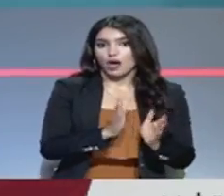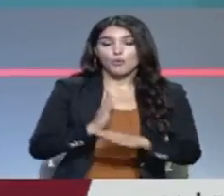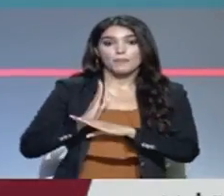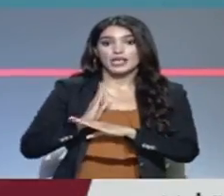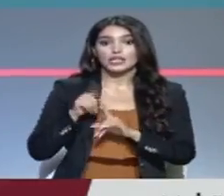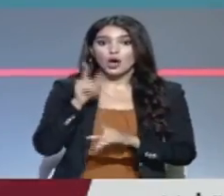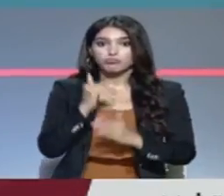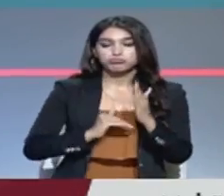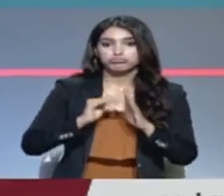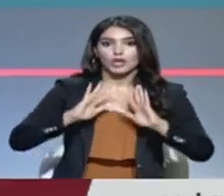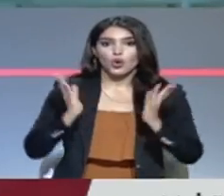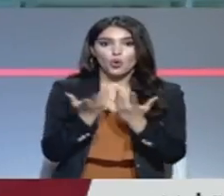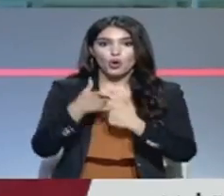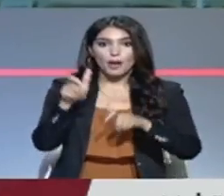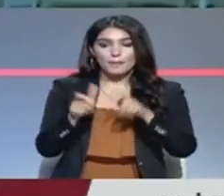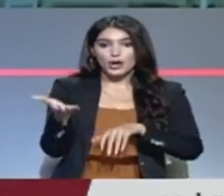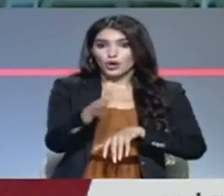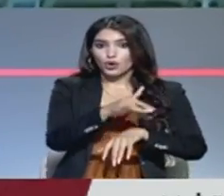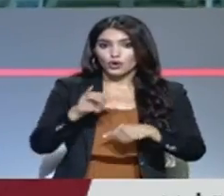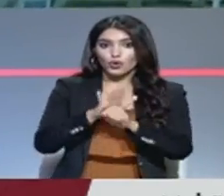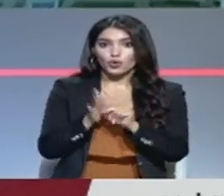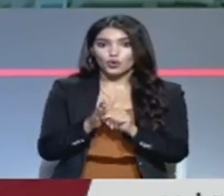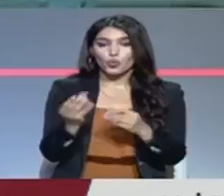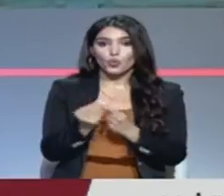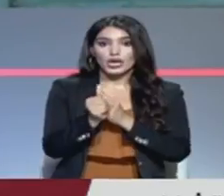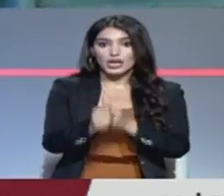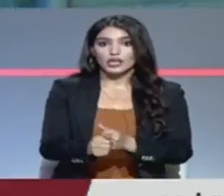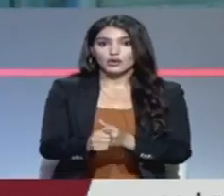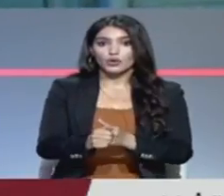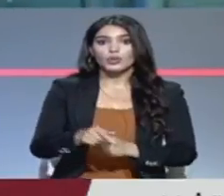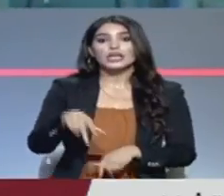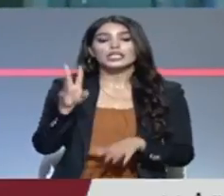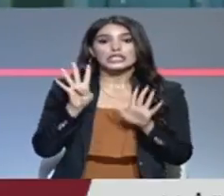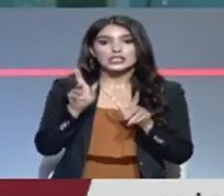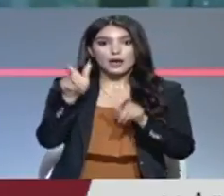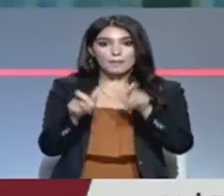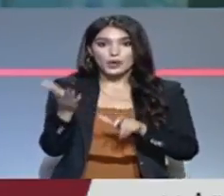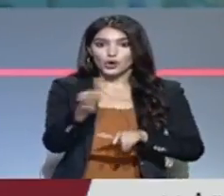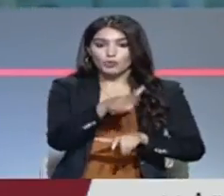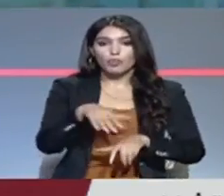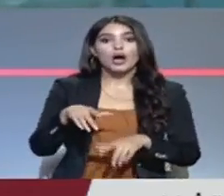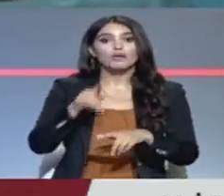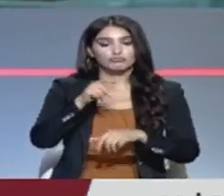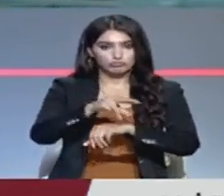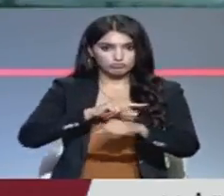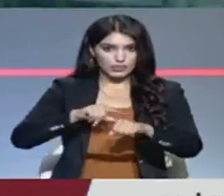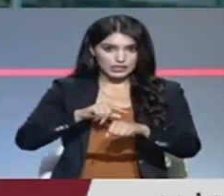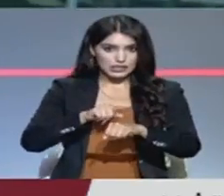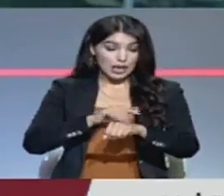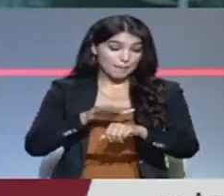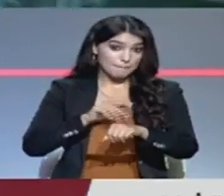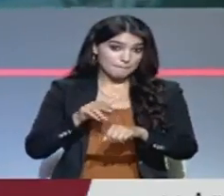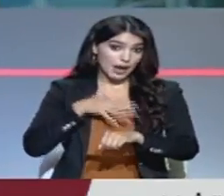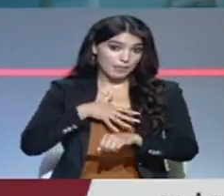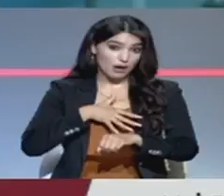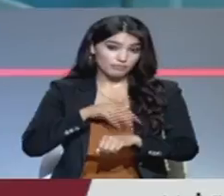ليصبح بذلك العدد الجملي لوفيات كوفيد 19 بالجهة 9 وفيات، أغلبهم أصيل منطقة الحامة.